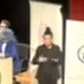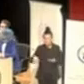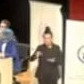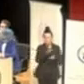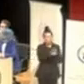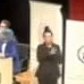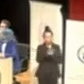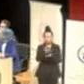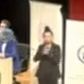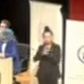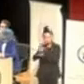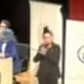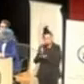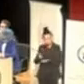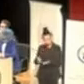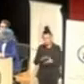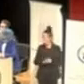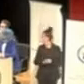ödüllendirildi.